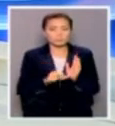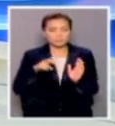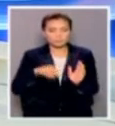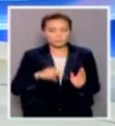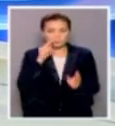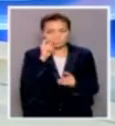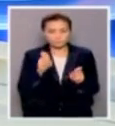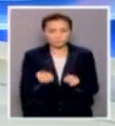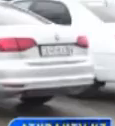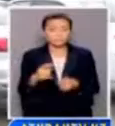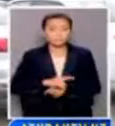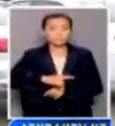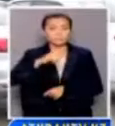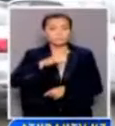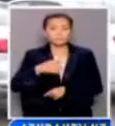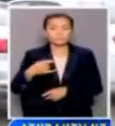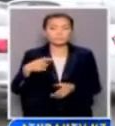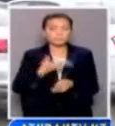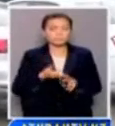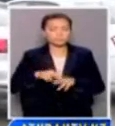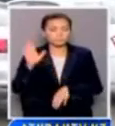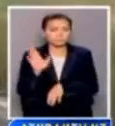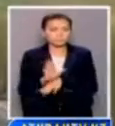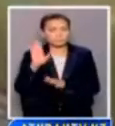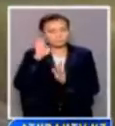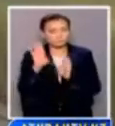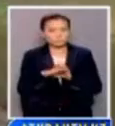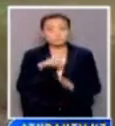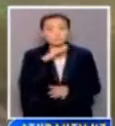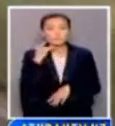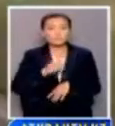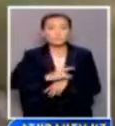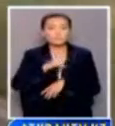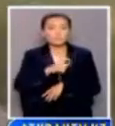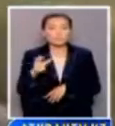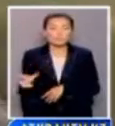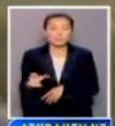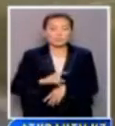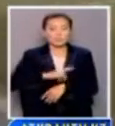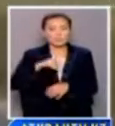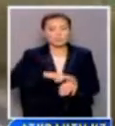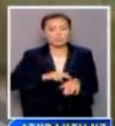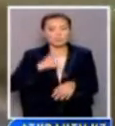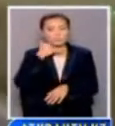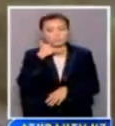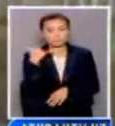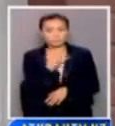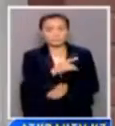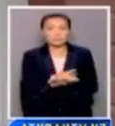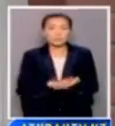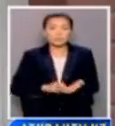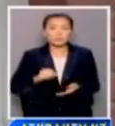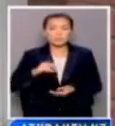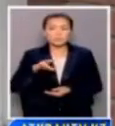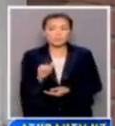тұрғыны бұзған. Ол экипаж мүшесі мен командирдің талабын орындамапты. Кейін әуе компания өкілі әуежайдағы полиция бөліміне хабарласып,